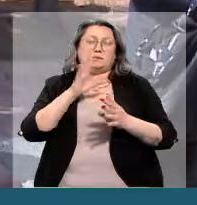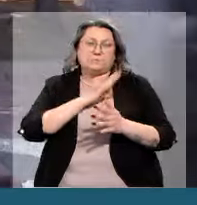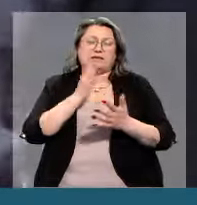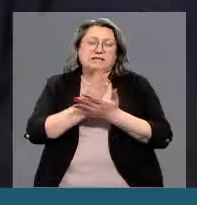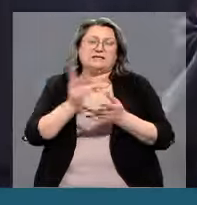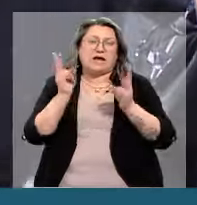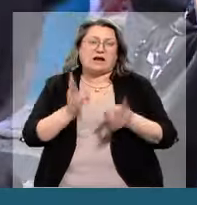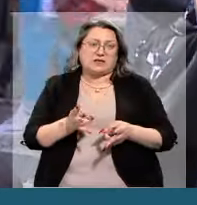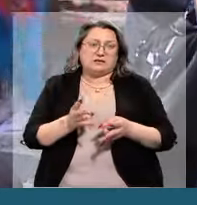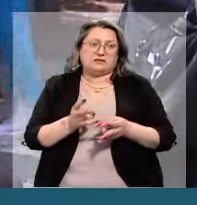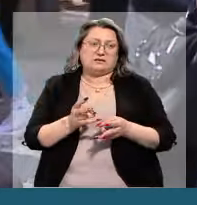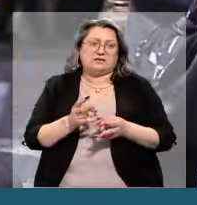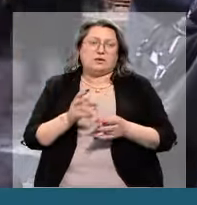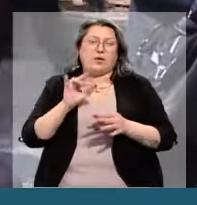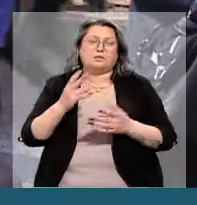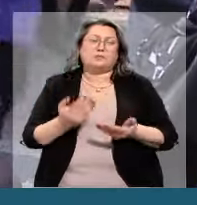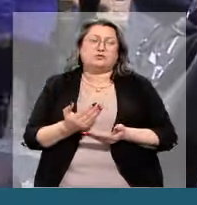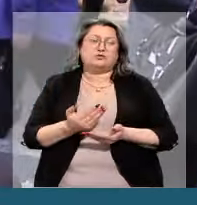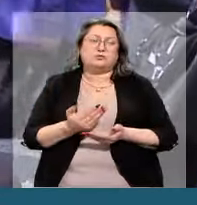ранения. Вот прожил